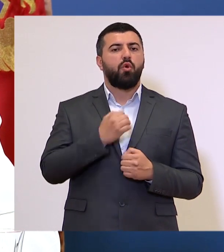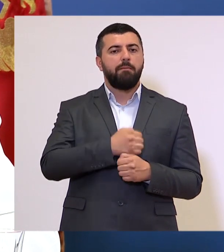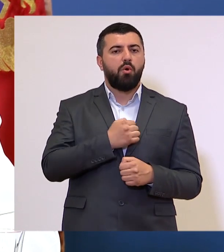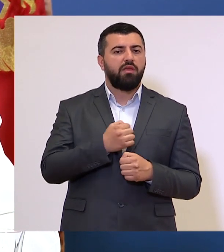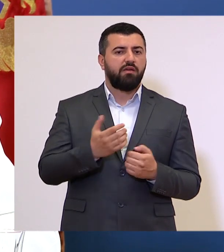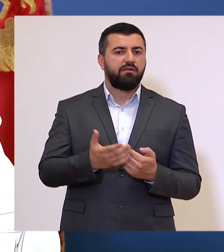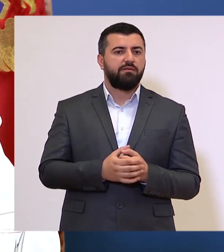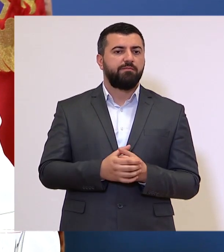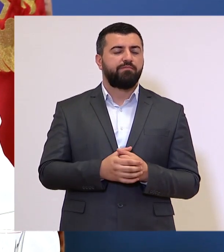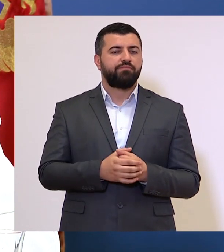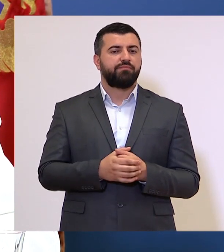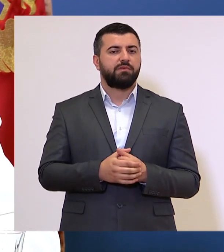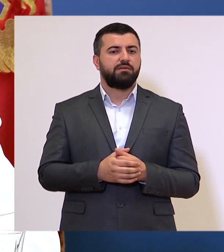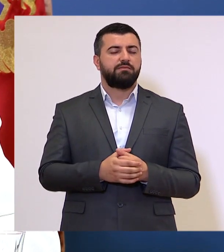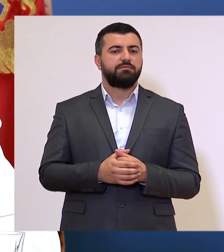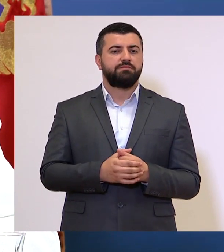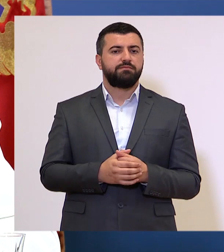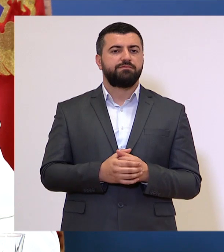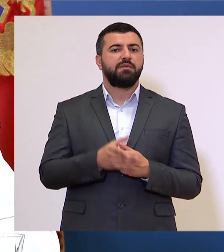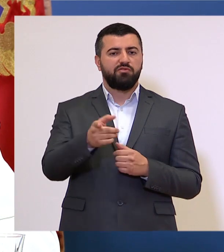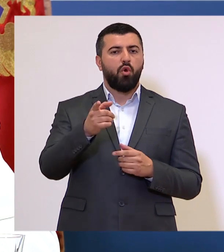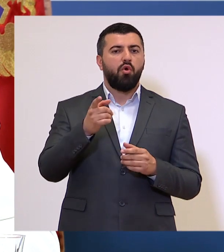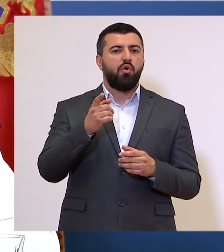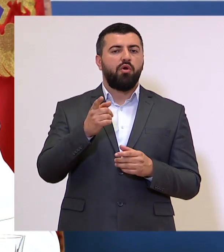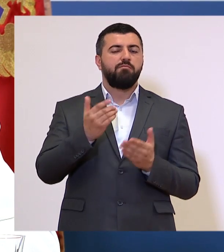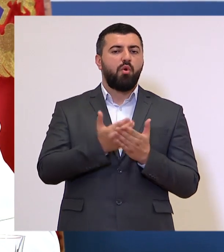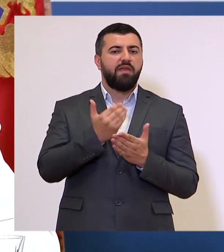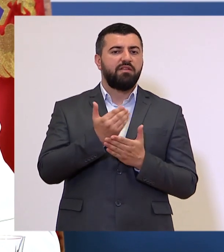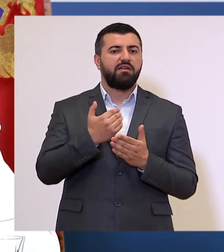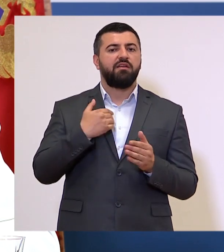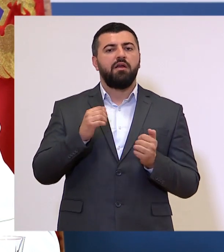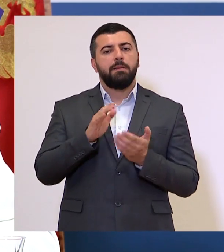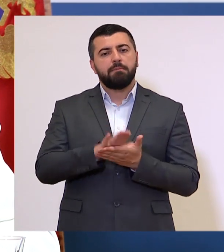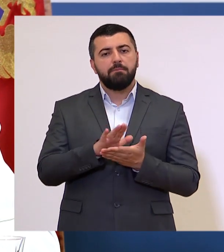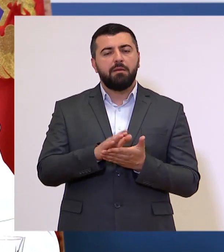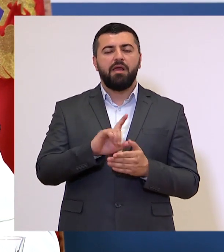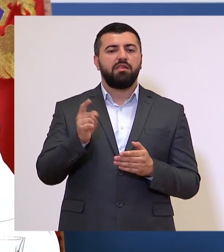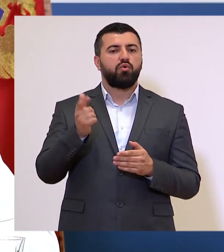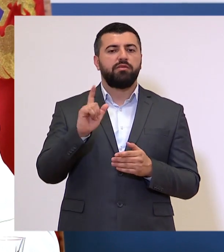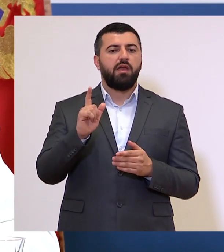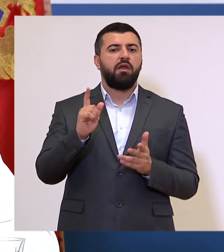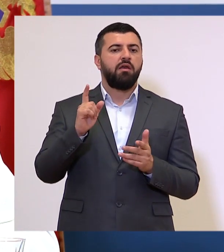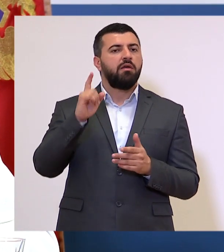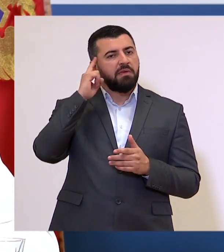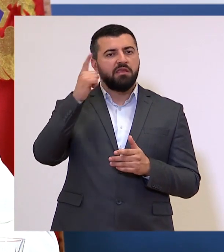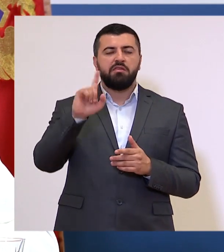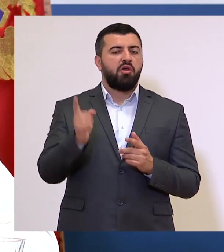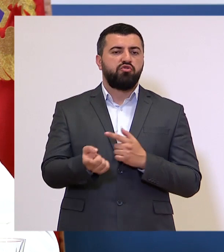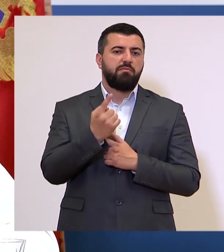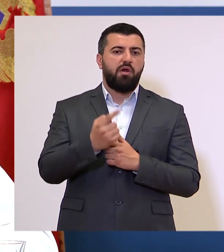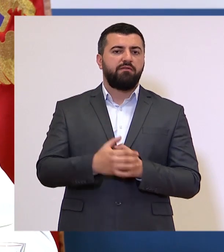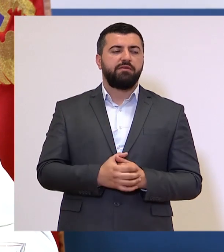oboljelih pacijenata, zahtijeva mehaničku ventilaciju. Za taj scenario, ponavljam, smo se pripremili, ali niko ni u najdubljem snu ne pomišlja o tome.